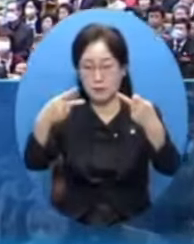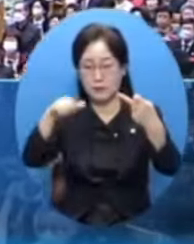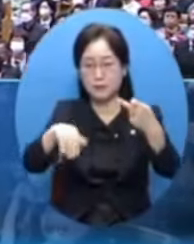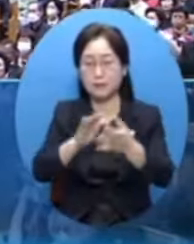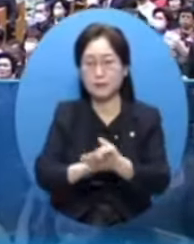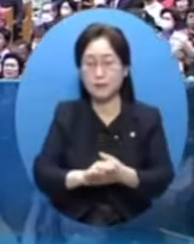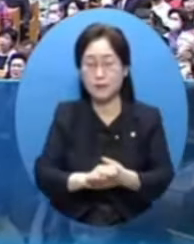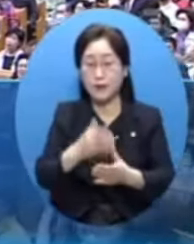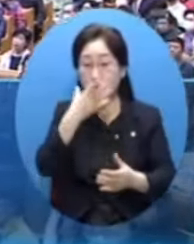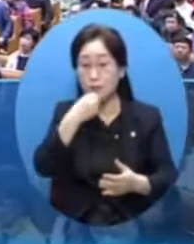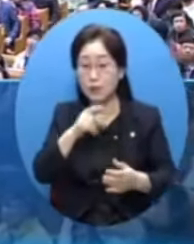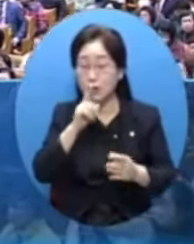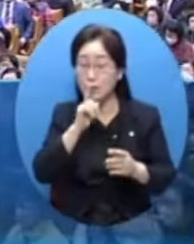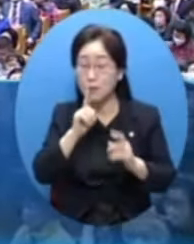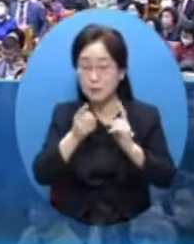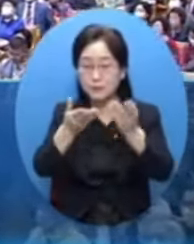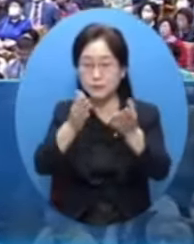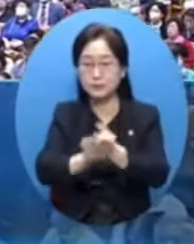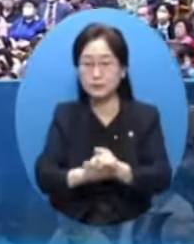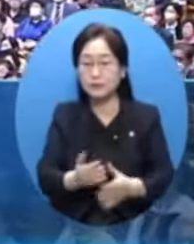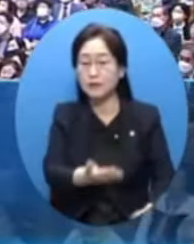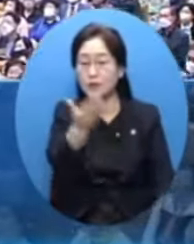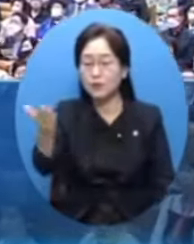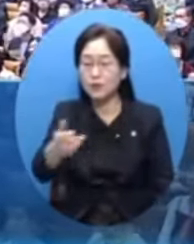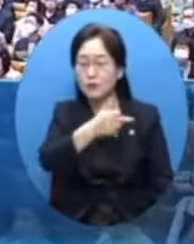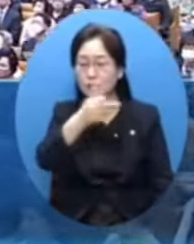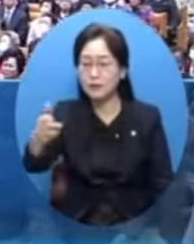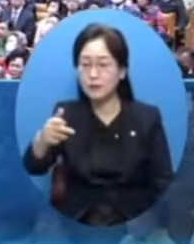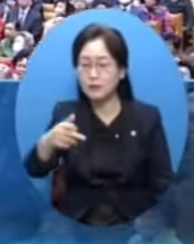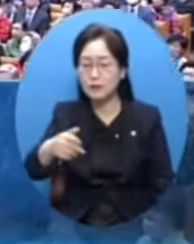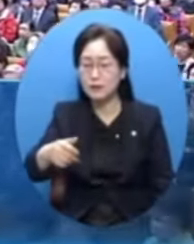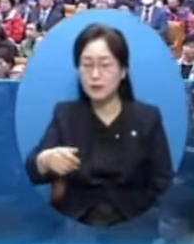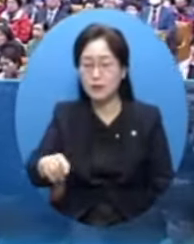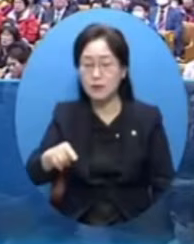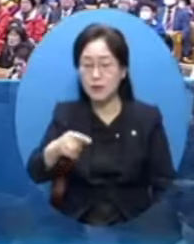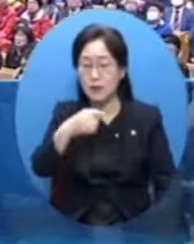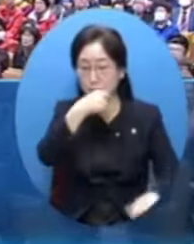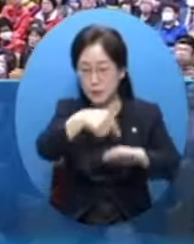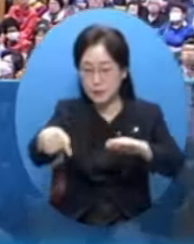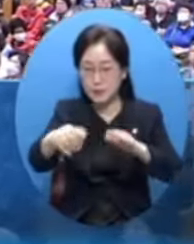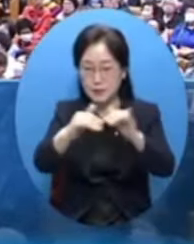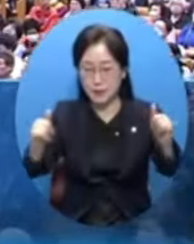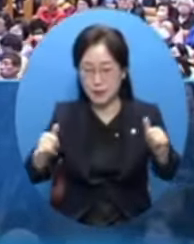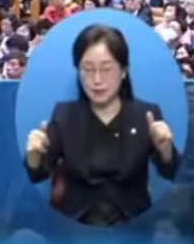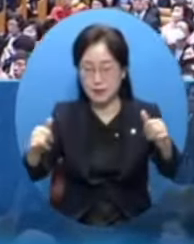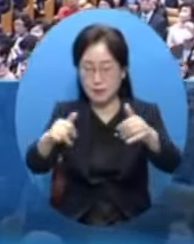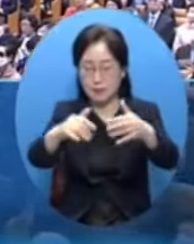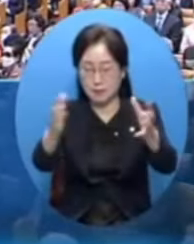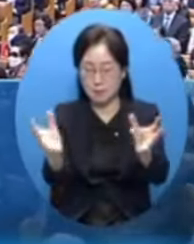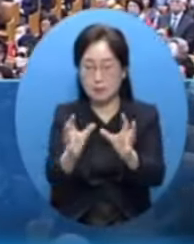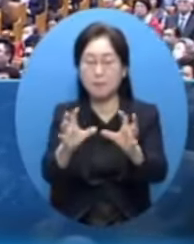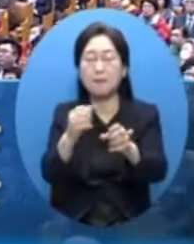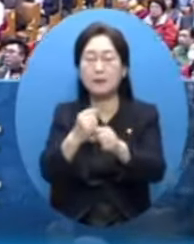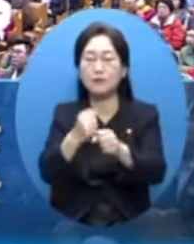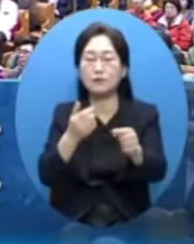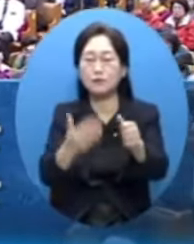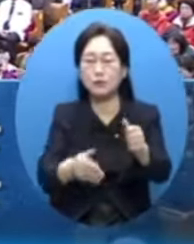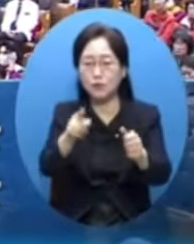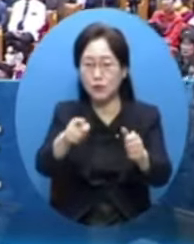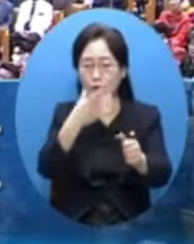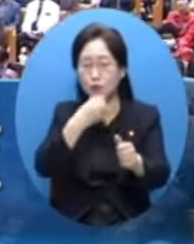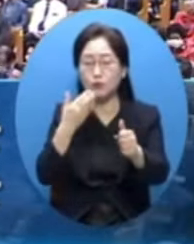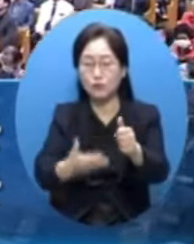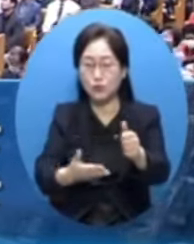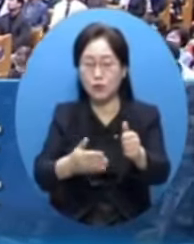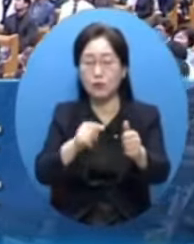복을 설명합니다 내가 너로 큰 민족을 이루고 내게 복을 주어 내 이름을 창대하게 하리니 너는 복이